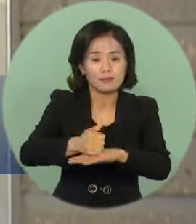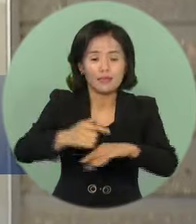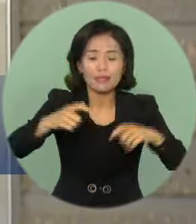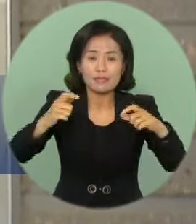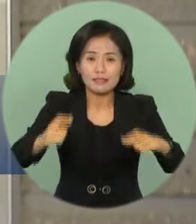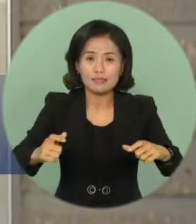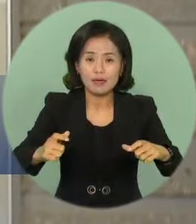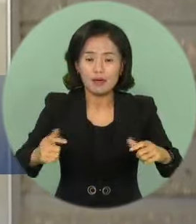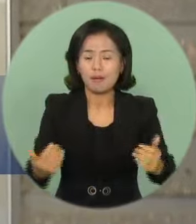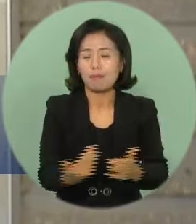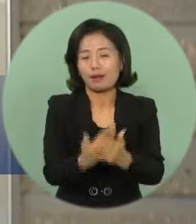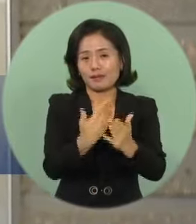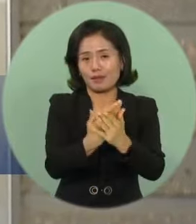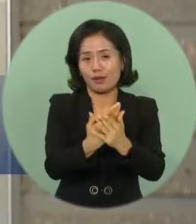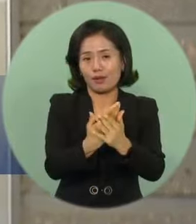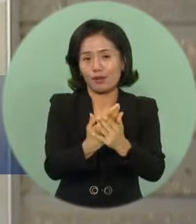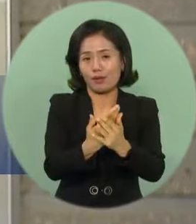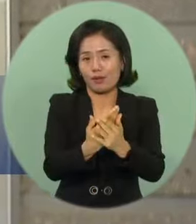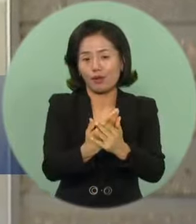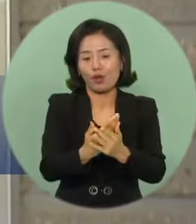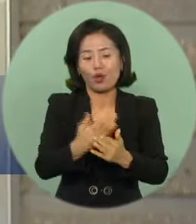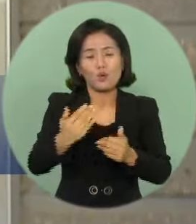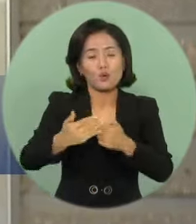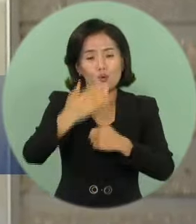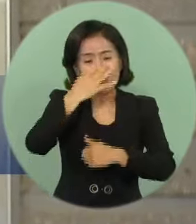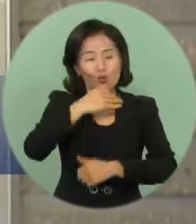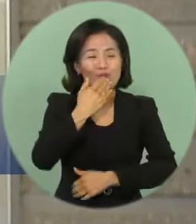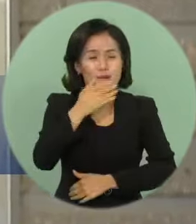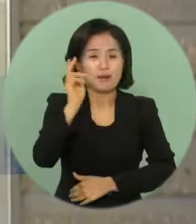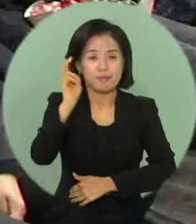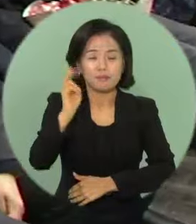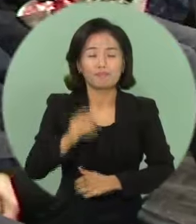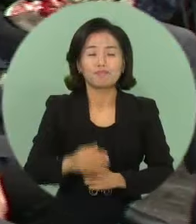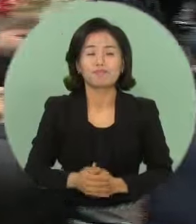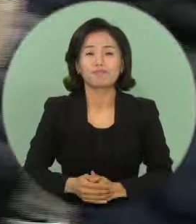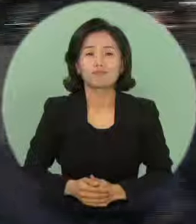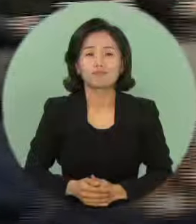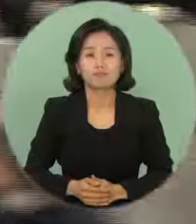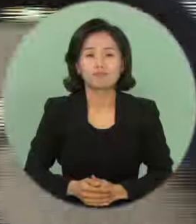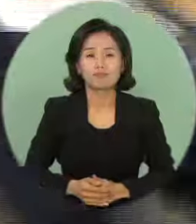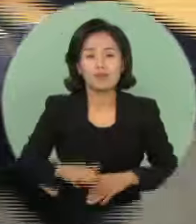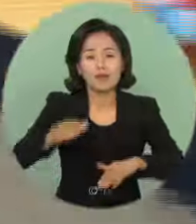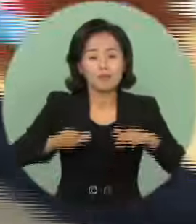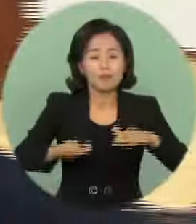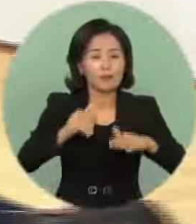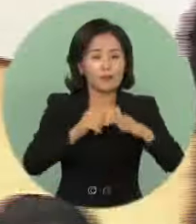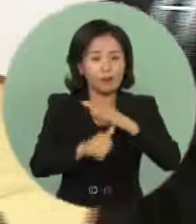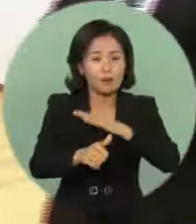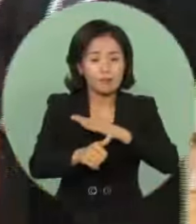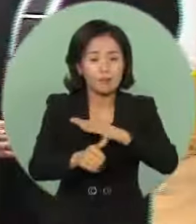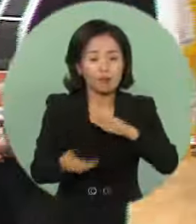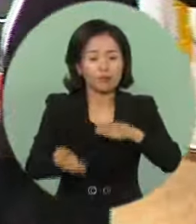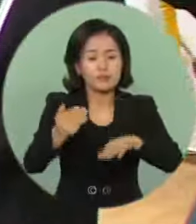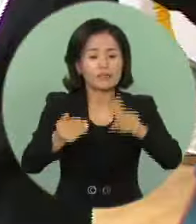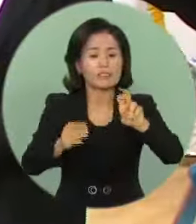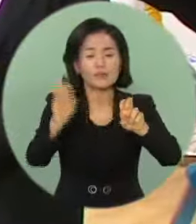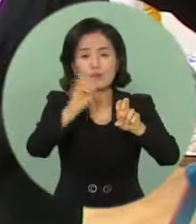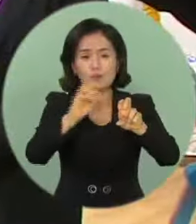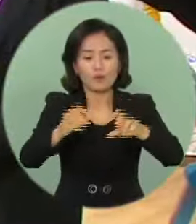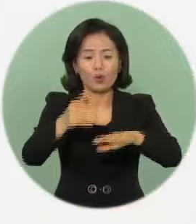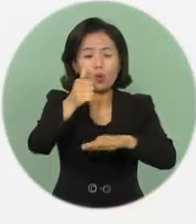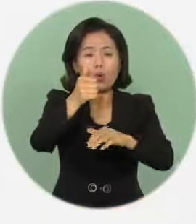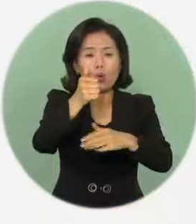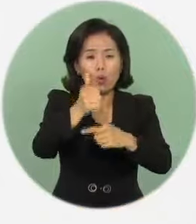지역 발전이라 이런데 상당히 도움이 되지 않을까 싶습니다 비례대표 후보 상위 25% 호남 인사를